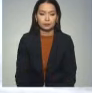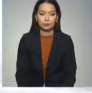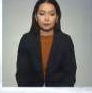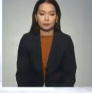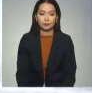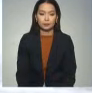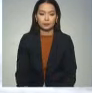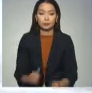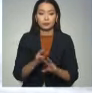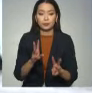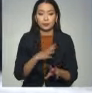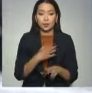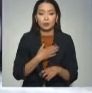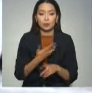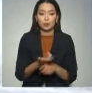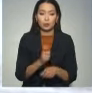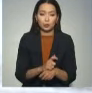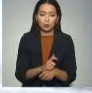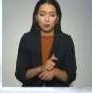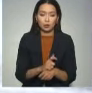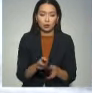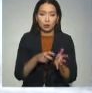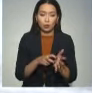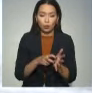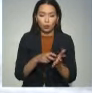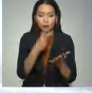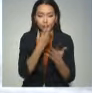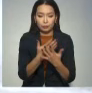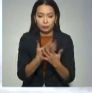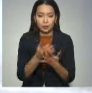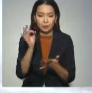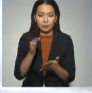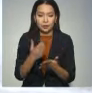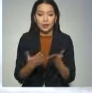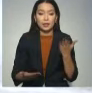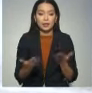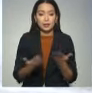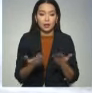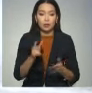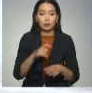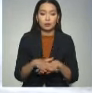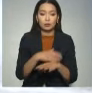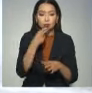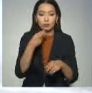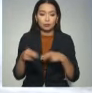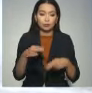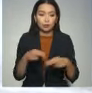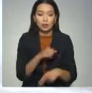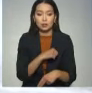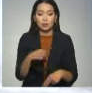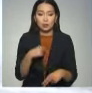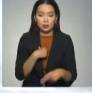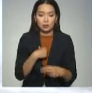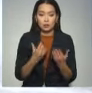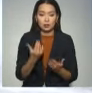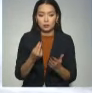Бұл бізге бұл енді өте қорқатын көрсеткіш. Себебі егер адамда азық-түлігіне өзіне ақша